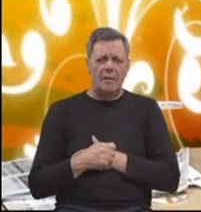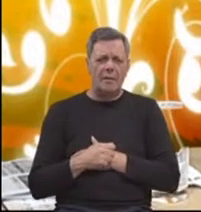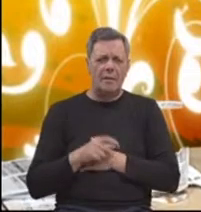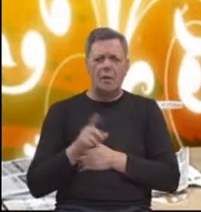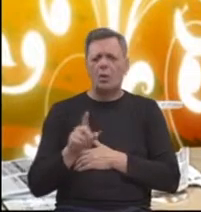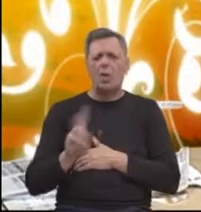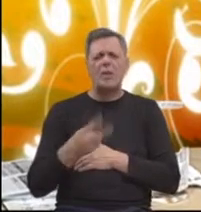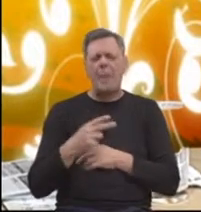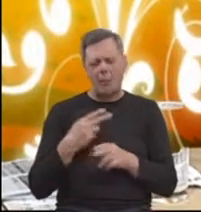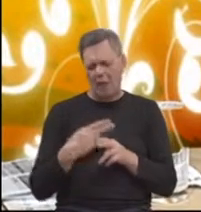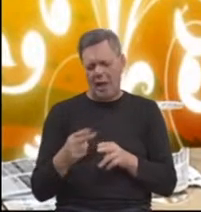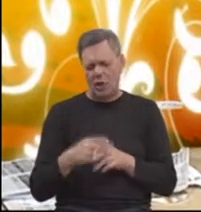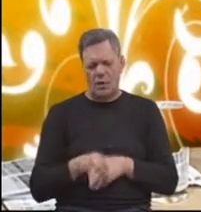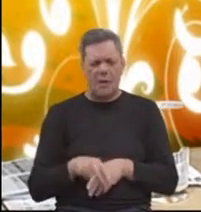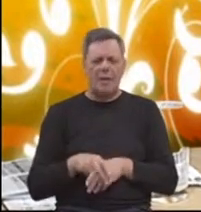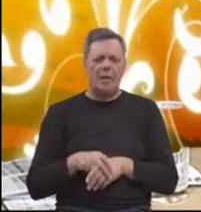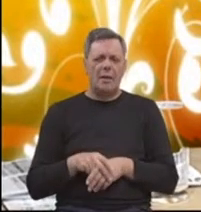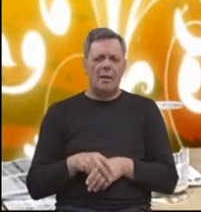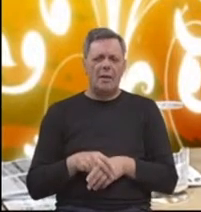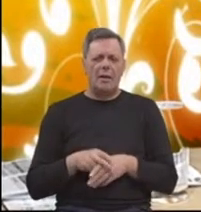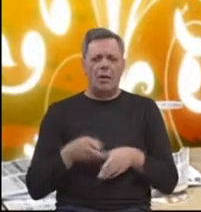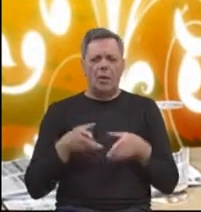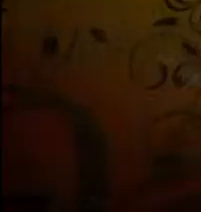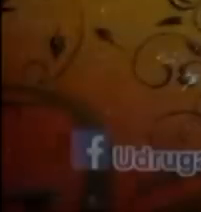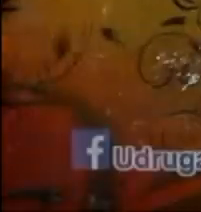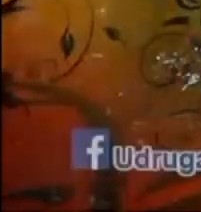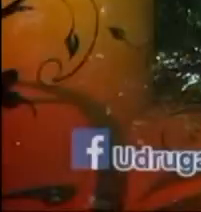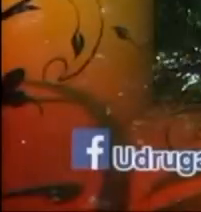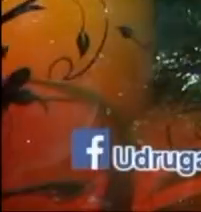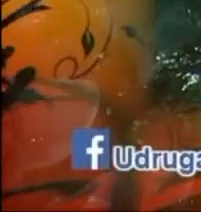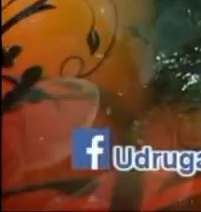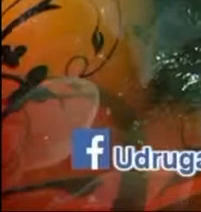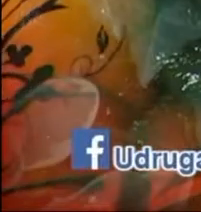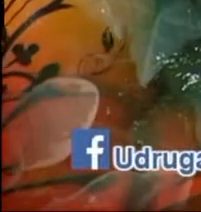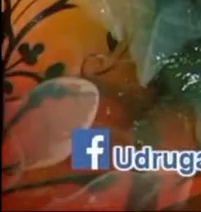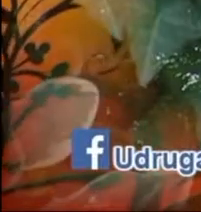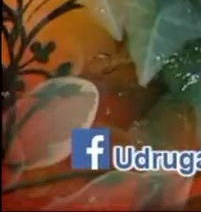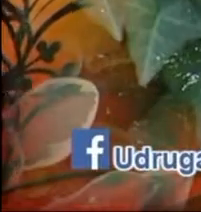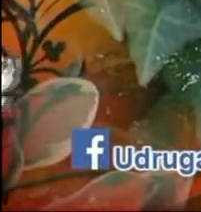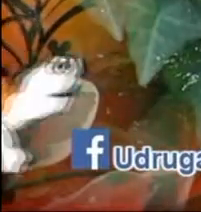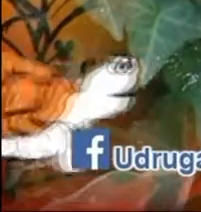to se ne može ni riješiti. Znači, tu smo što s toga tiče savršeni.